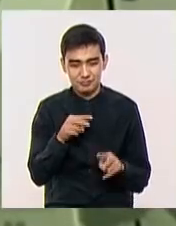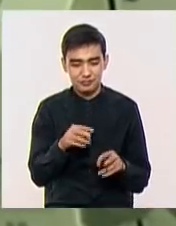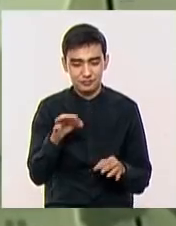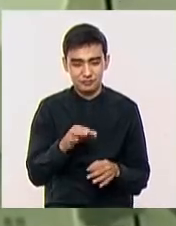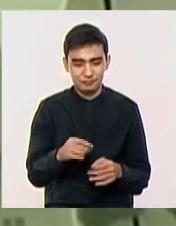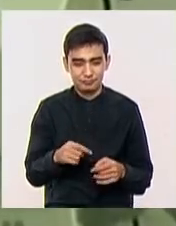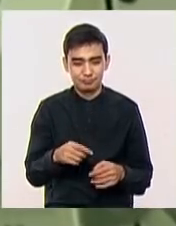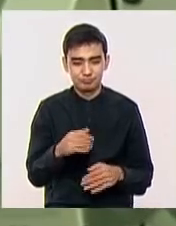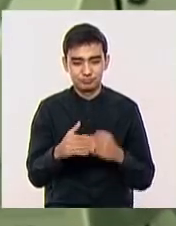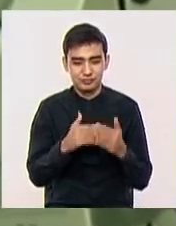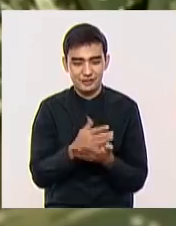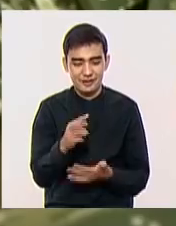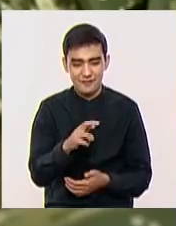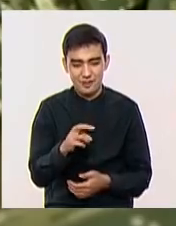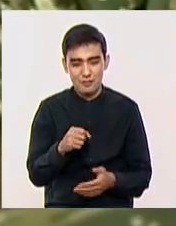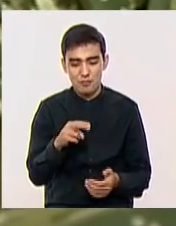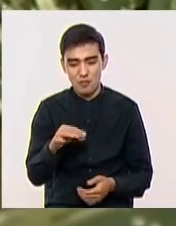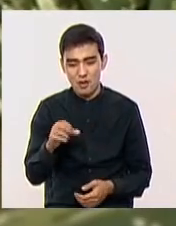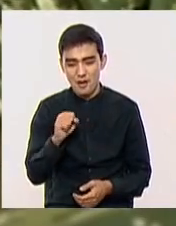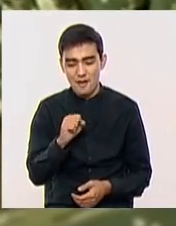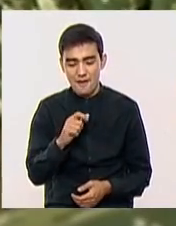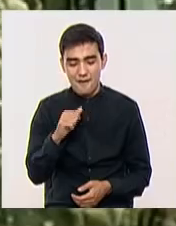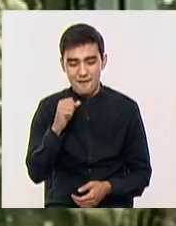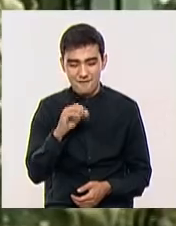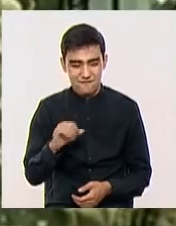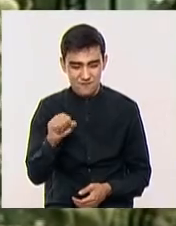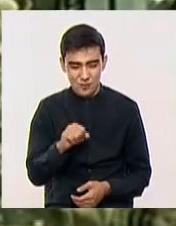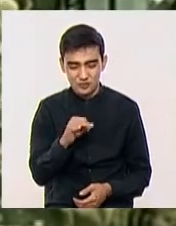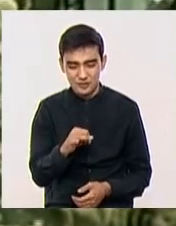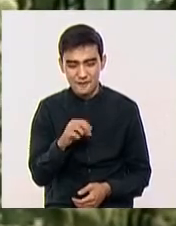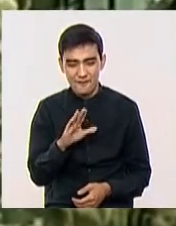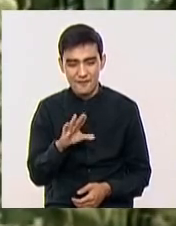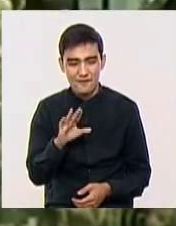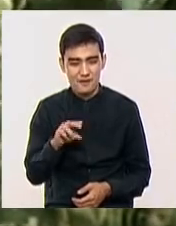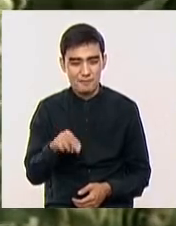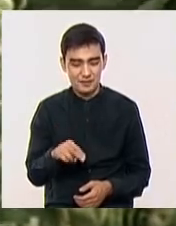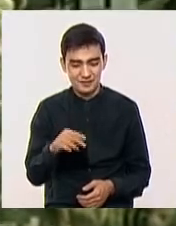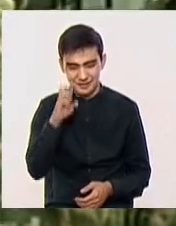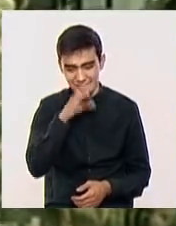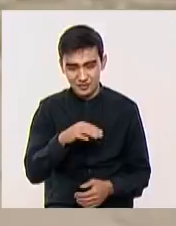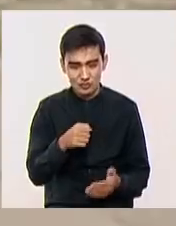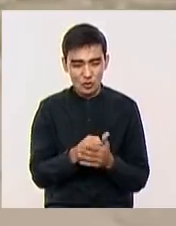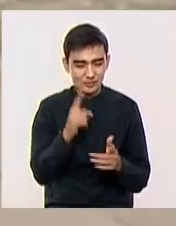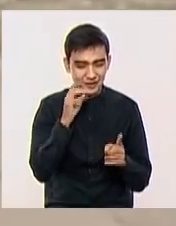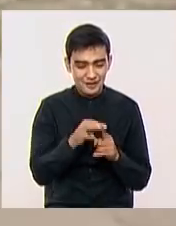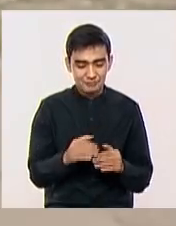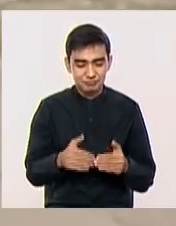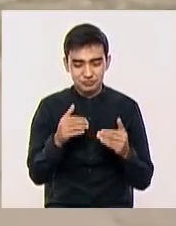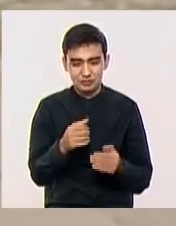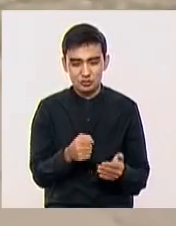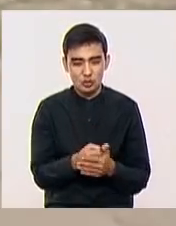на восстановление, и с января по август ВВП страны вырос на 3%. Цель правительства до конца года довести этот